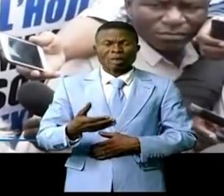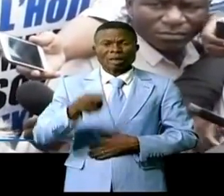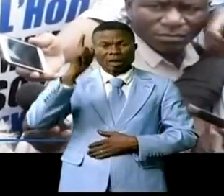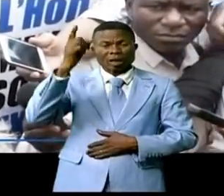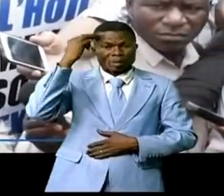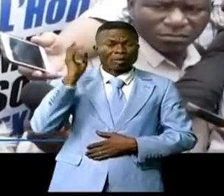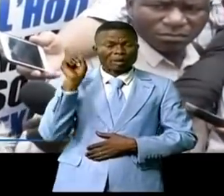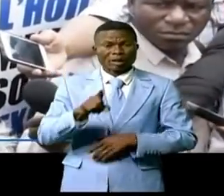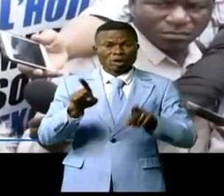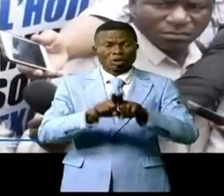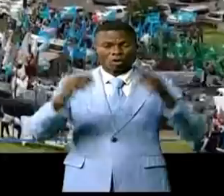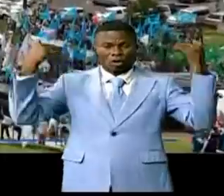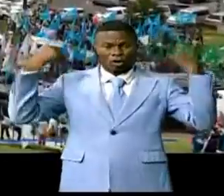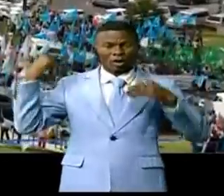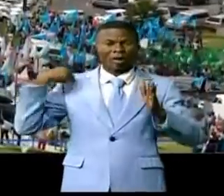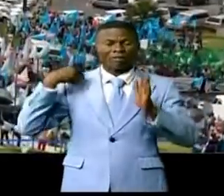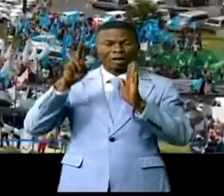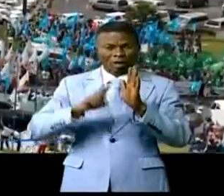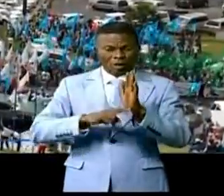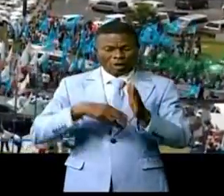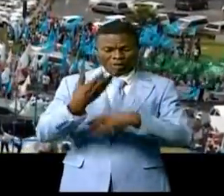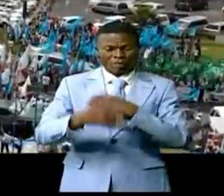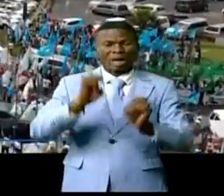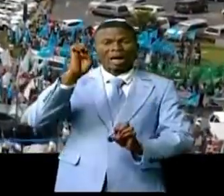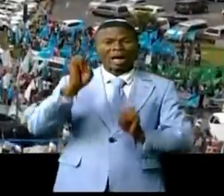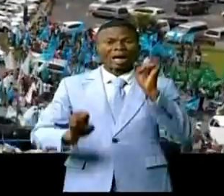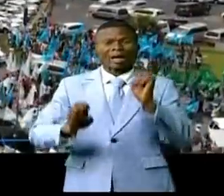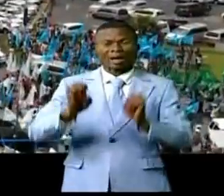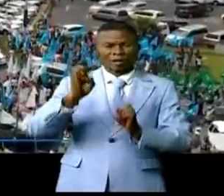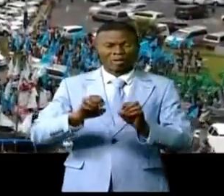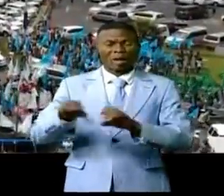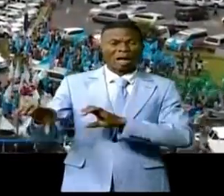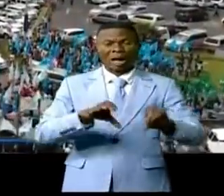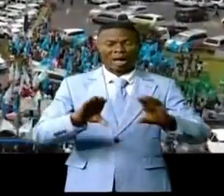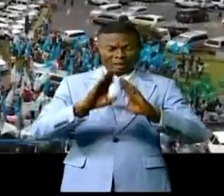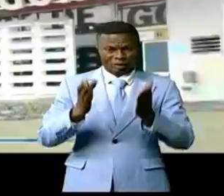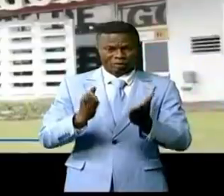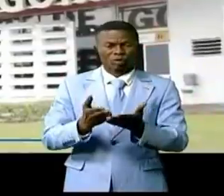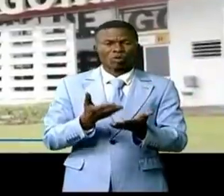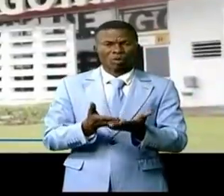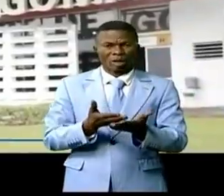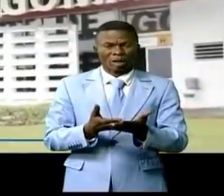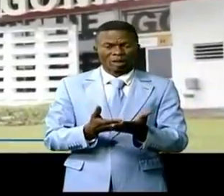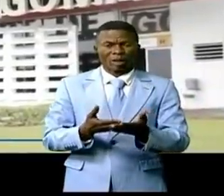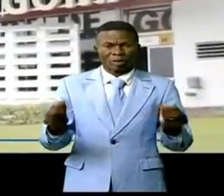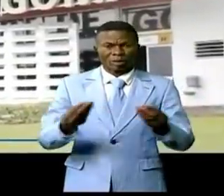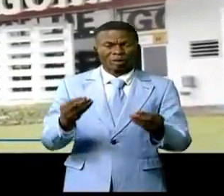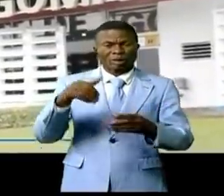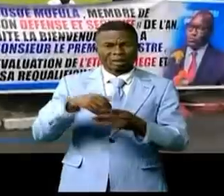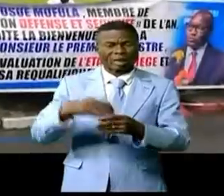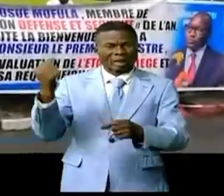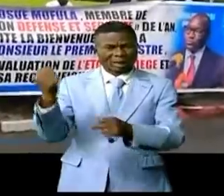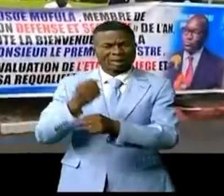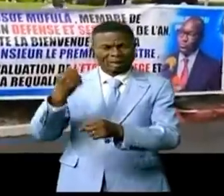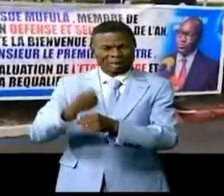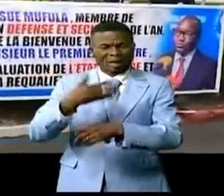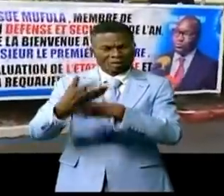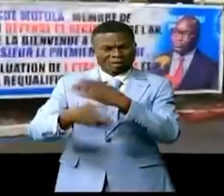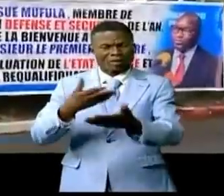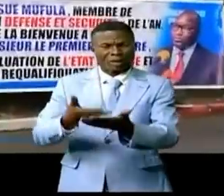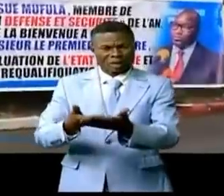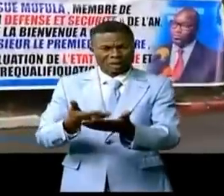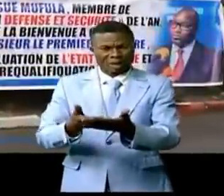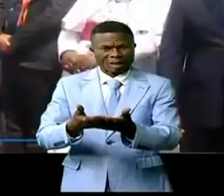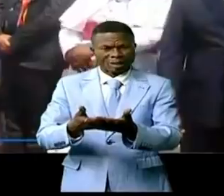en tant que chef du gouvernement pour évaluer ses actions aussi, dans les opérations. Et je pense